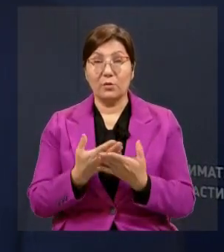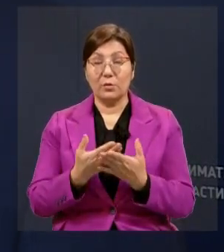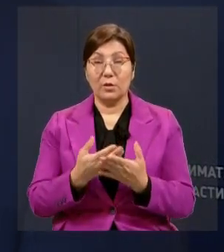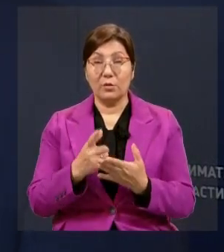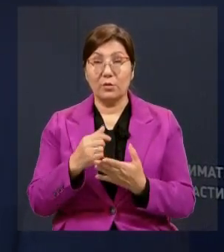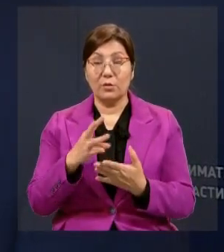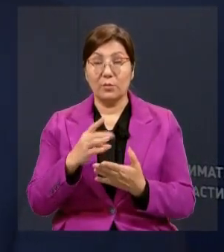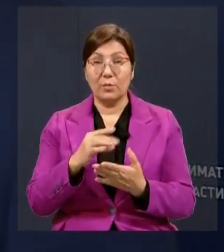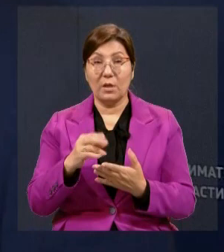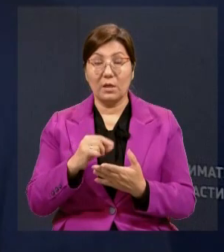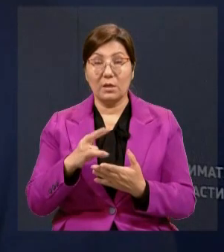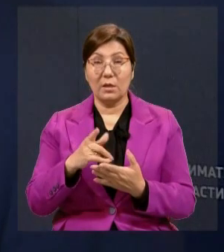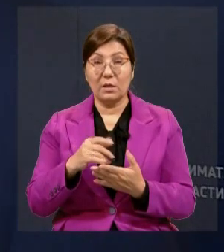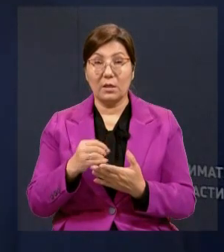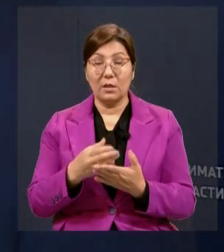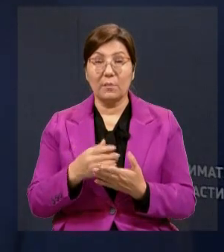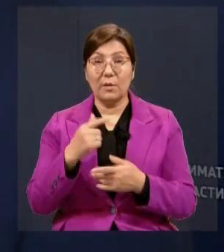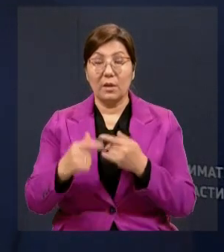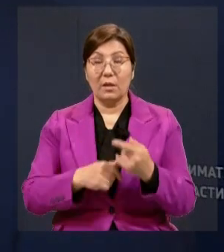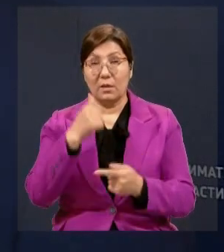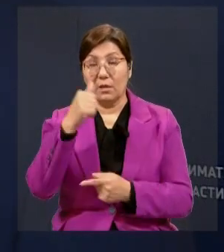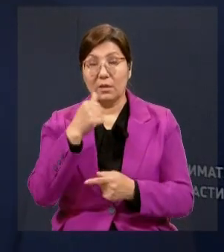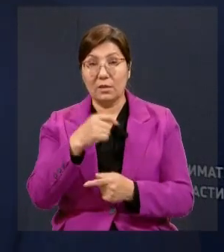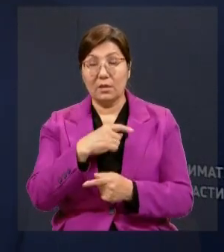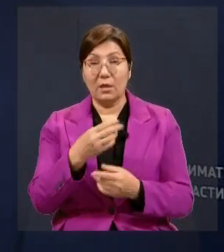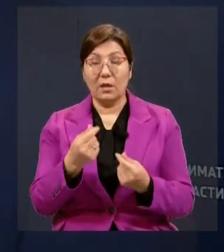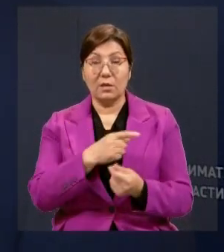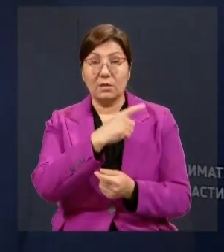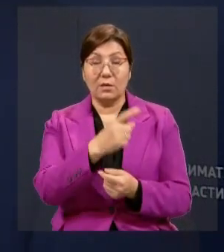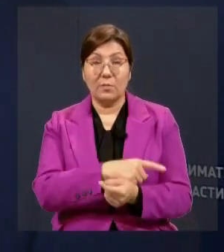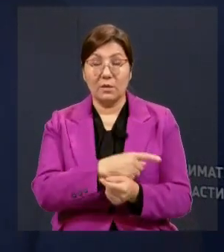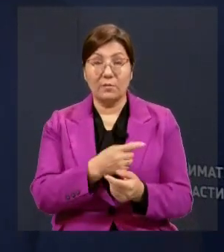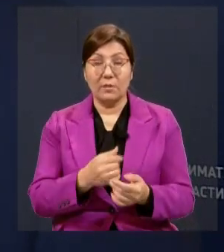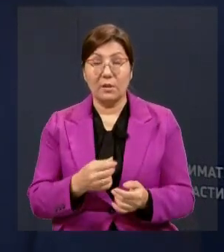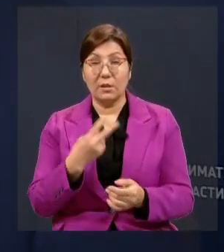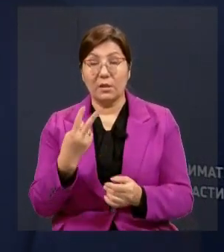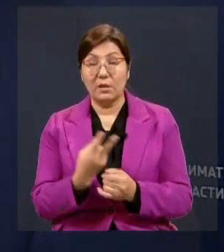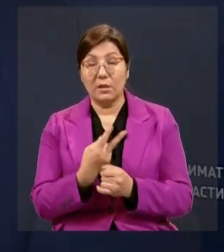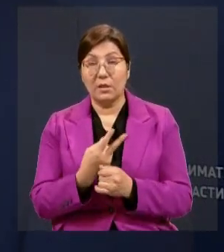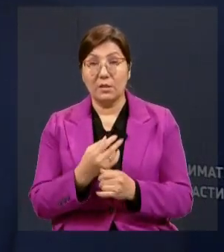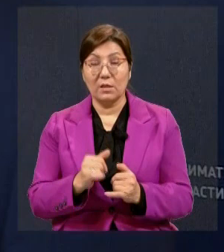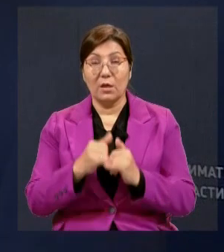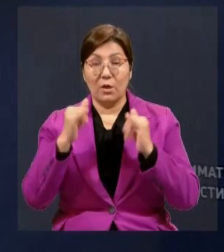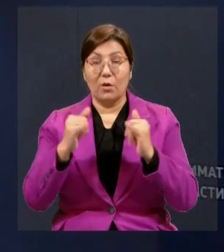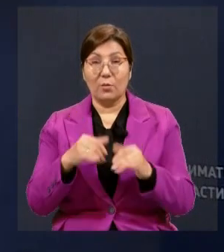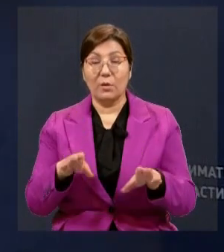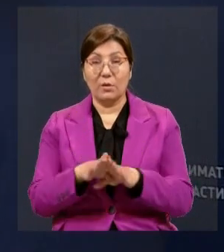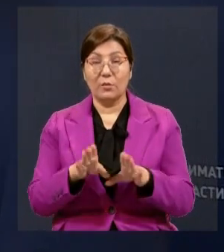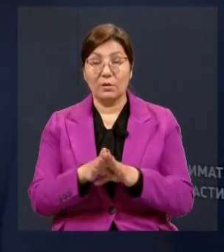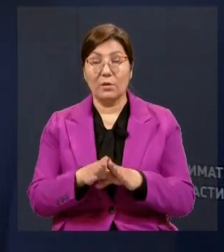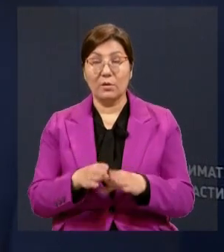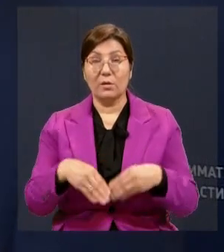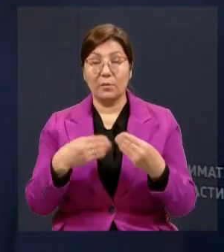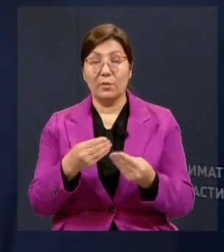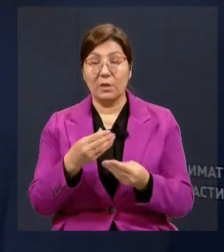100 миллиард беріліп жатыр. Ал ендігі жылға бұл қаржы көлемі екі есе ұлғайтылып, 200 миллиард қаржы беріліп жатыр. Осының аясында бұл беріліп